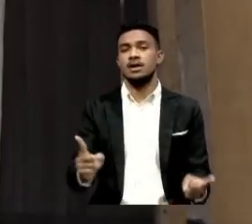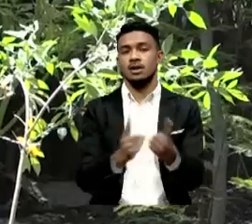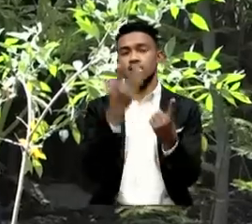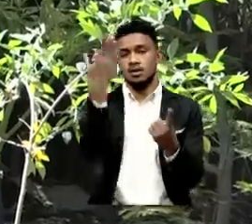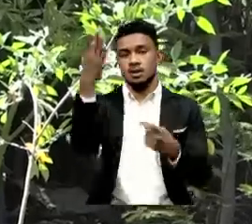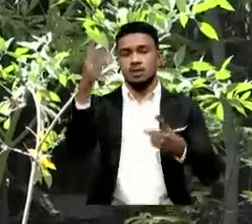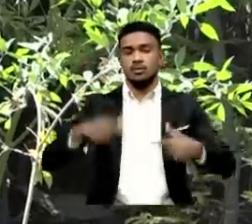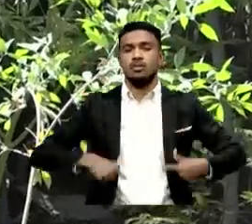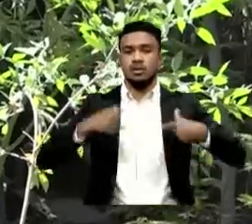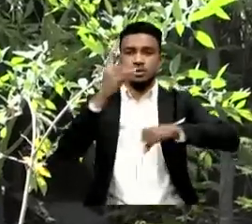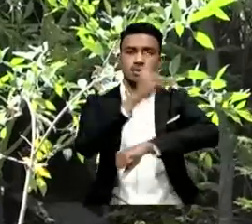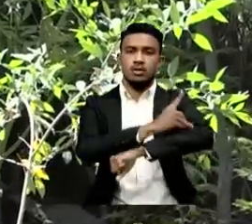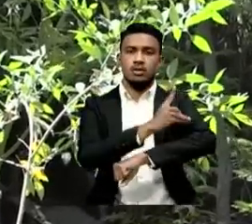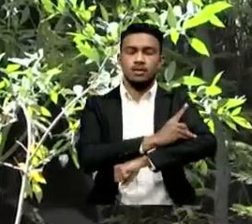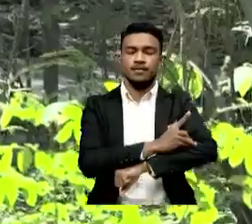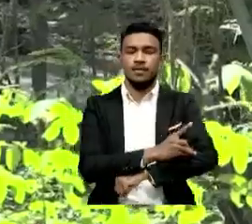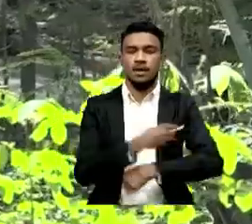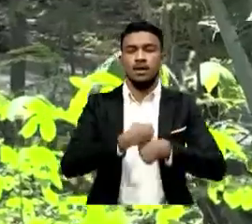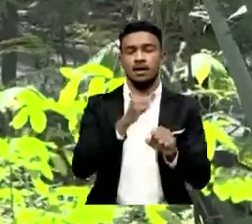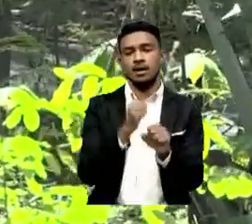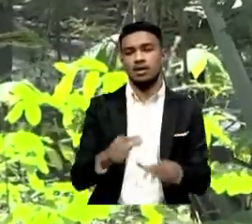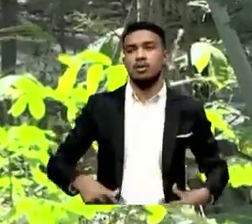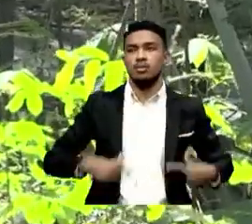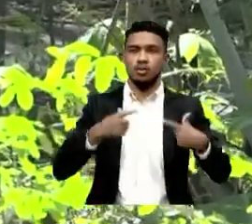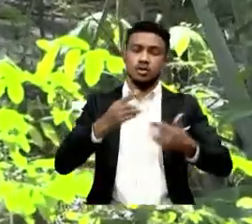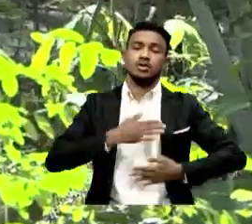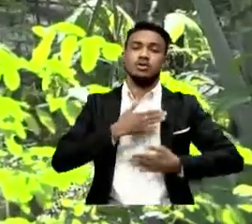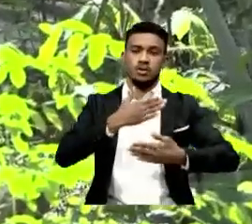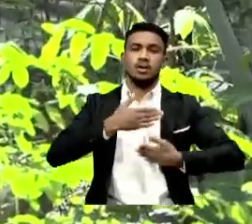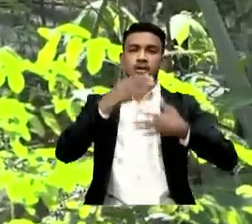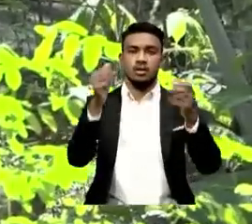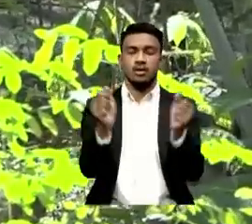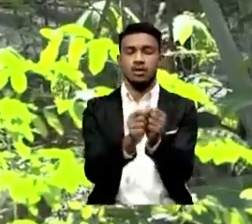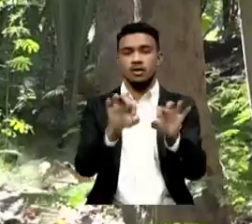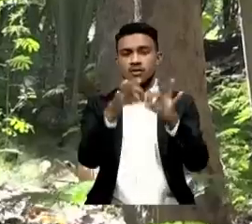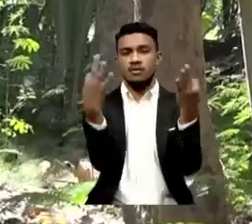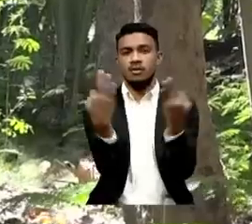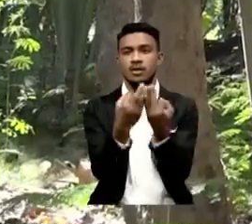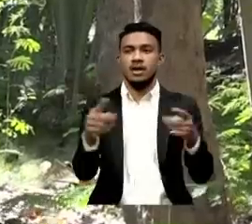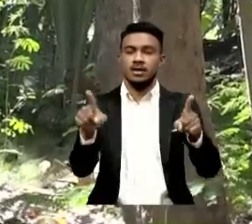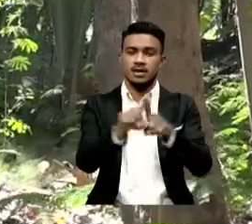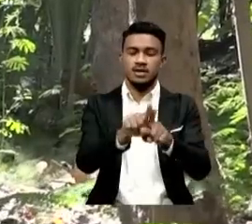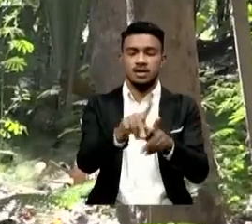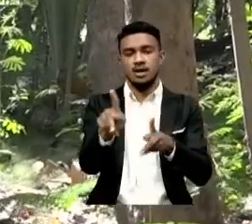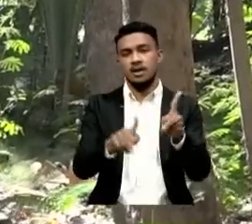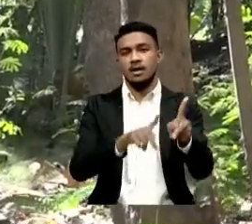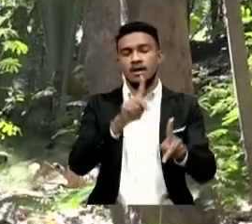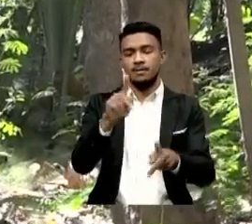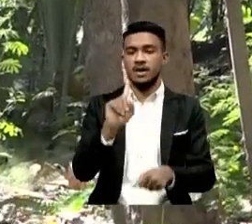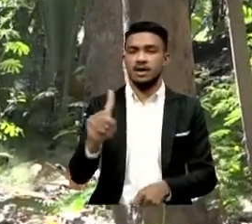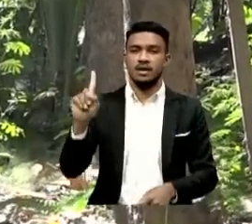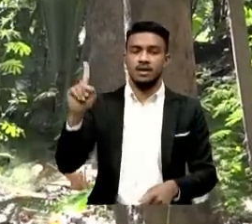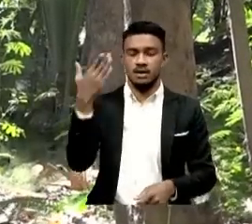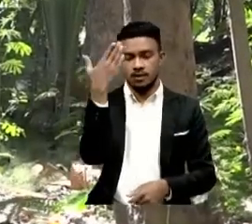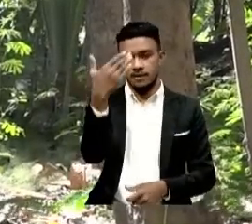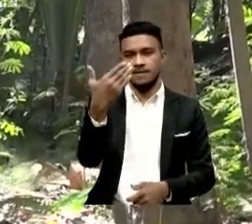lor. Halau Moris kontenti ho familia mudara esperansa ema ida-idak nia iha ne